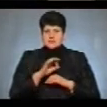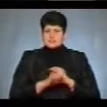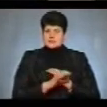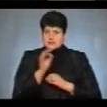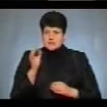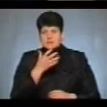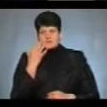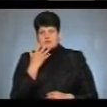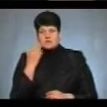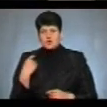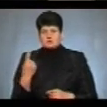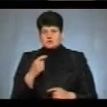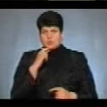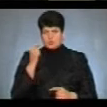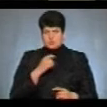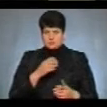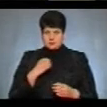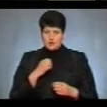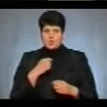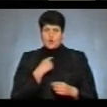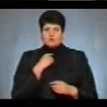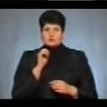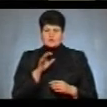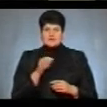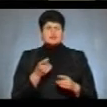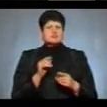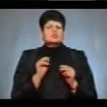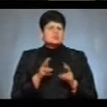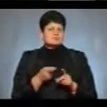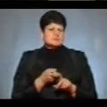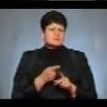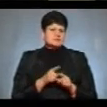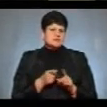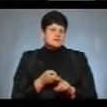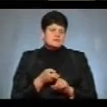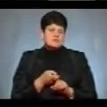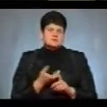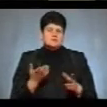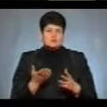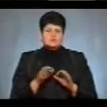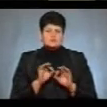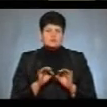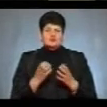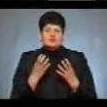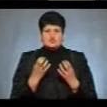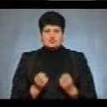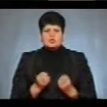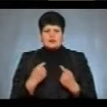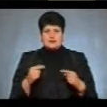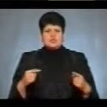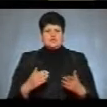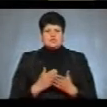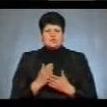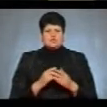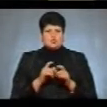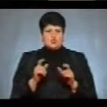голосувати. Ну, з чим це пов'язано? Я думаю, це буде ще робота, напевно, і скрім соціологів, і інших служб, і